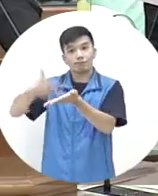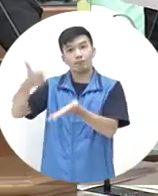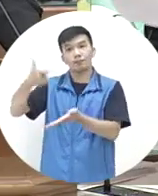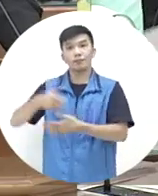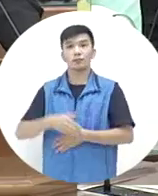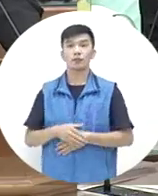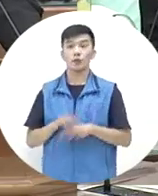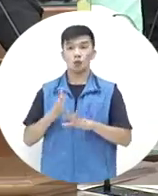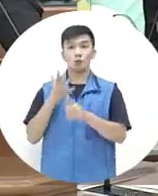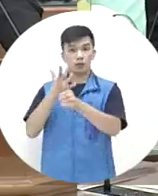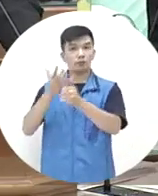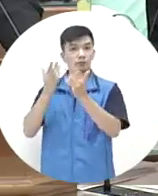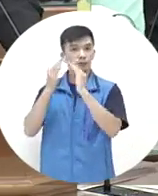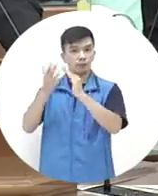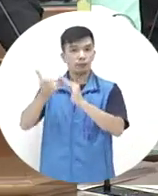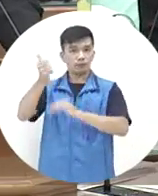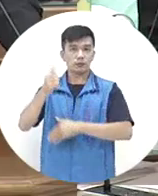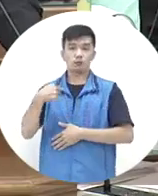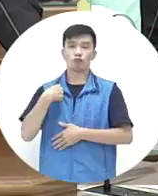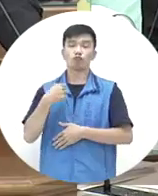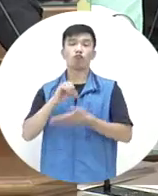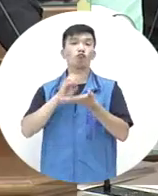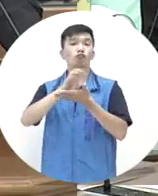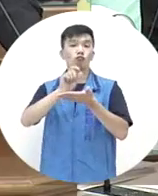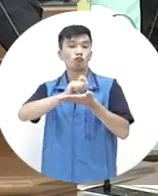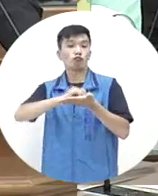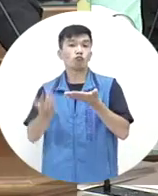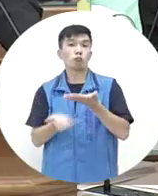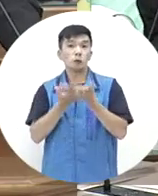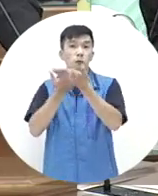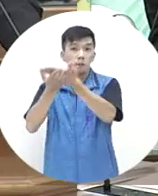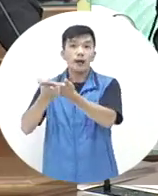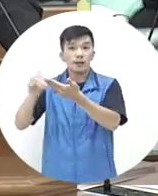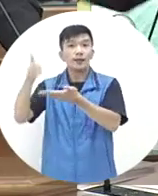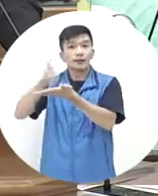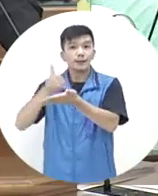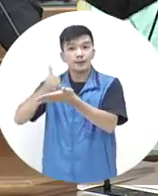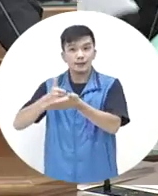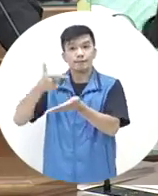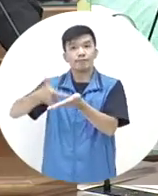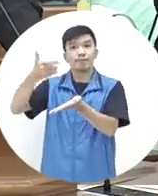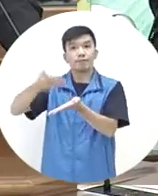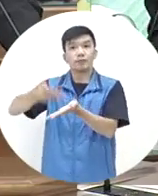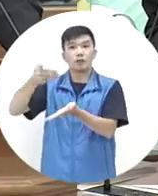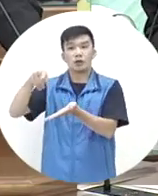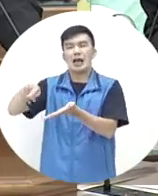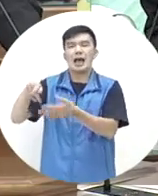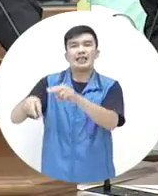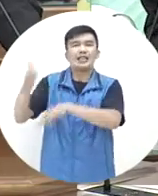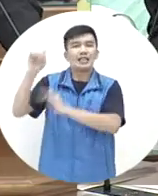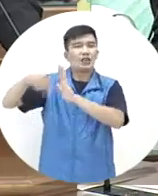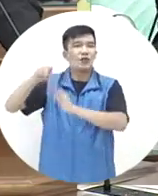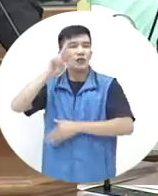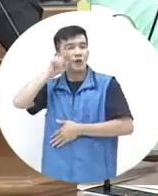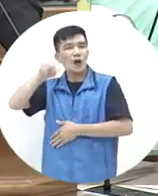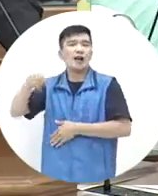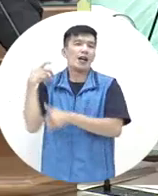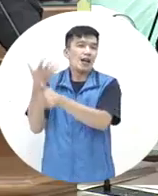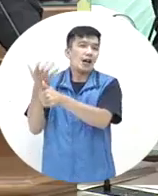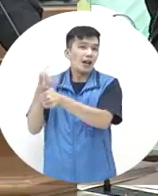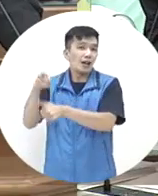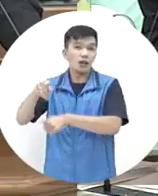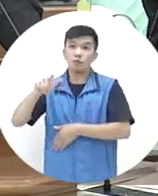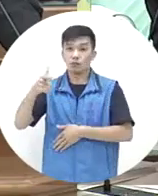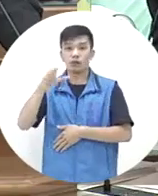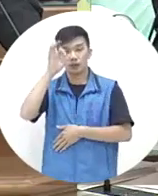长，不是说我送了一个报告过去，被退了六次，被退了九次。啊，行政院的问题啦，中央的问题啦，要看你们的财务